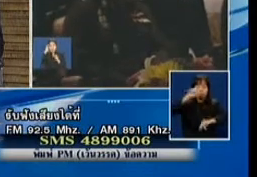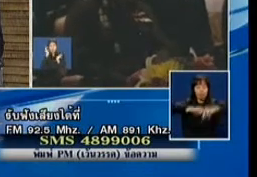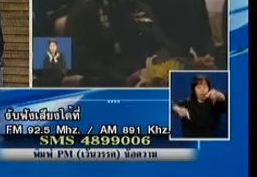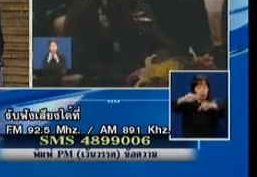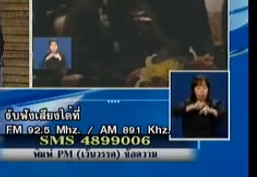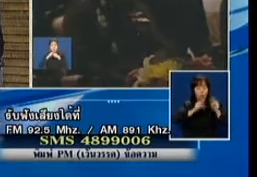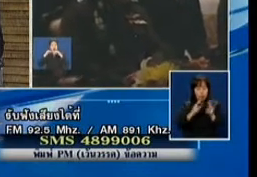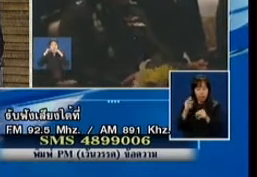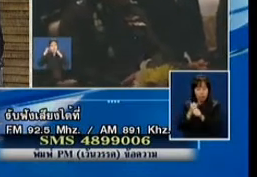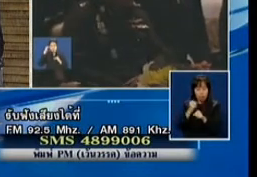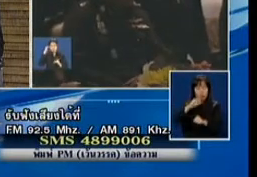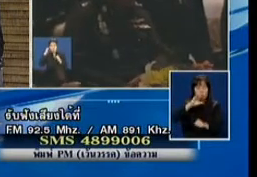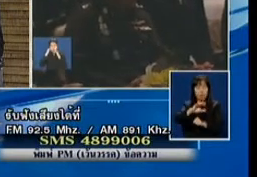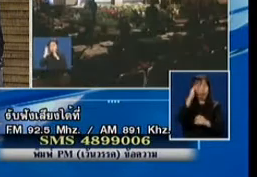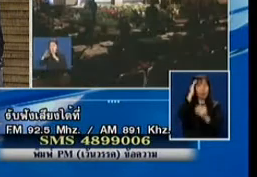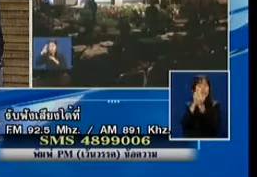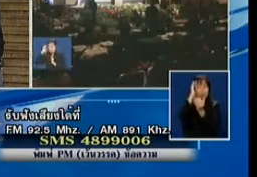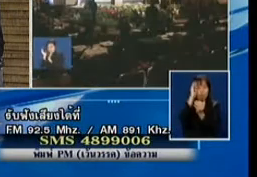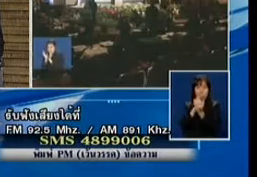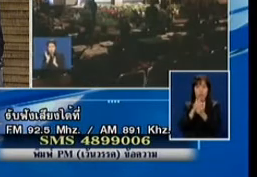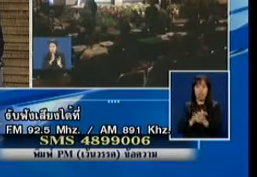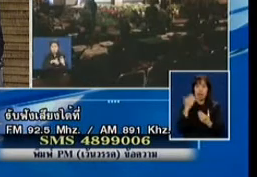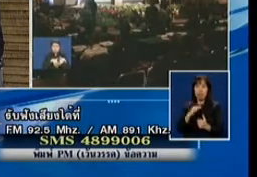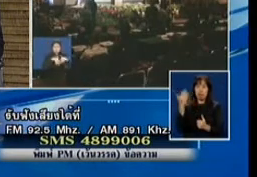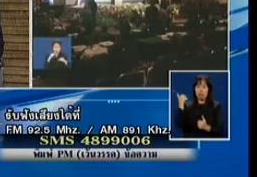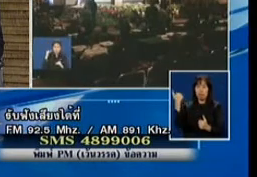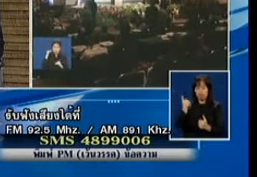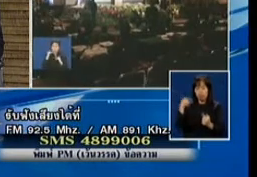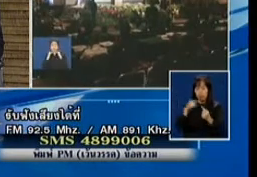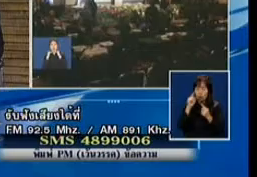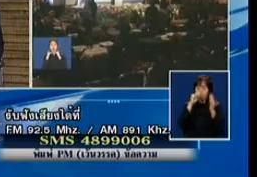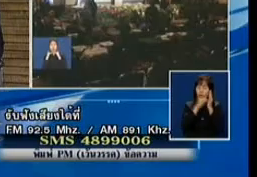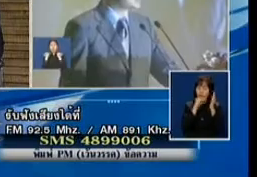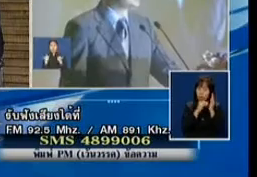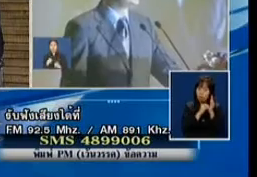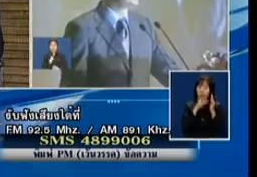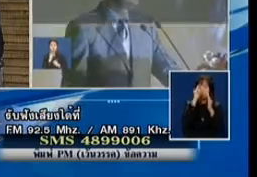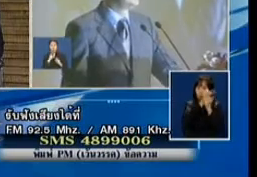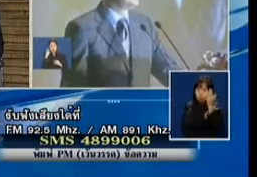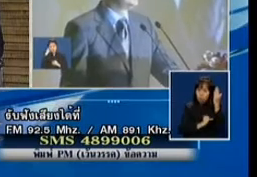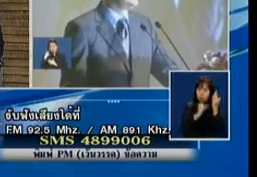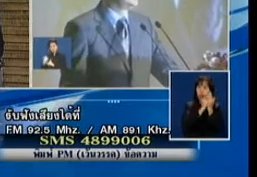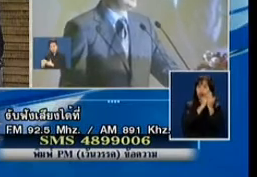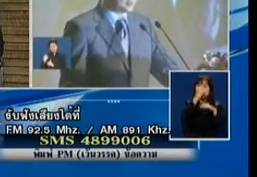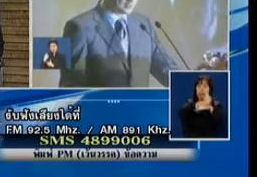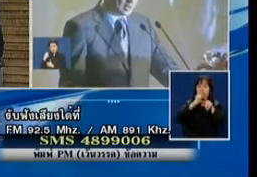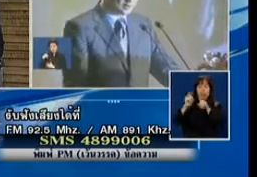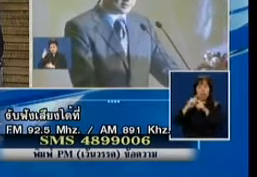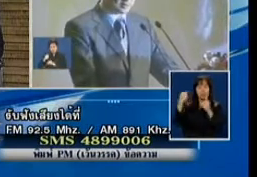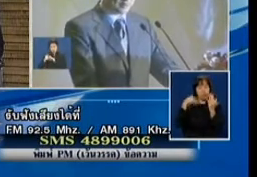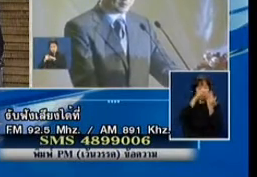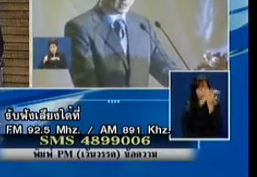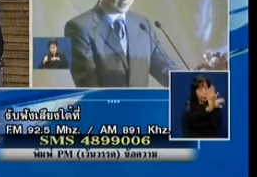งานของทางตำรวจนะครับซึ่งจะมีตั้งแต่ในระดับของกรุงเทพมหานครในระดับจังหวัดและมีทุกสถานี